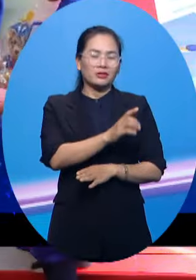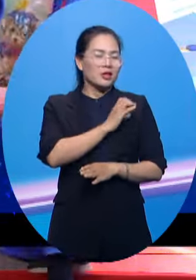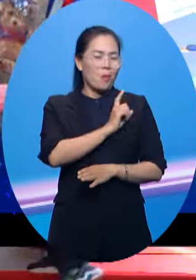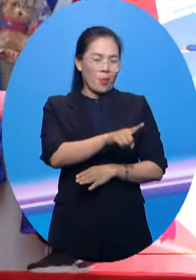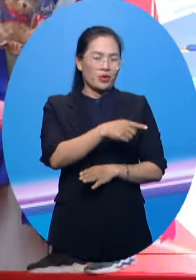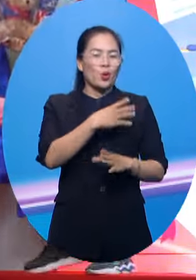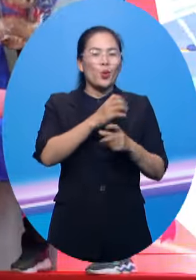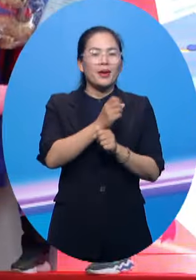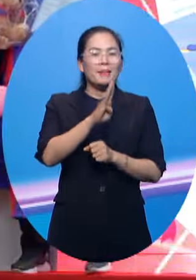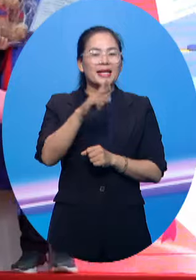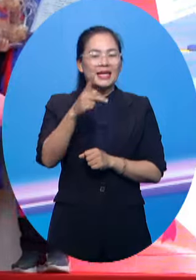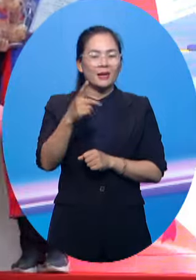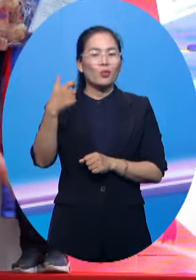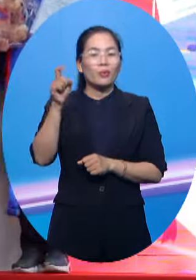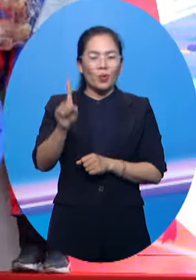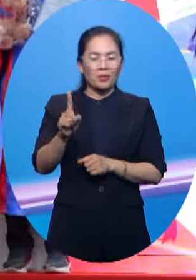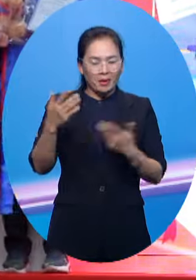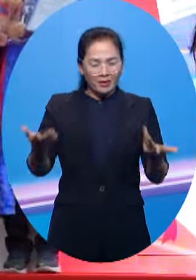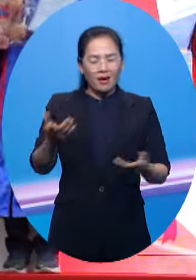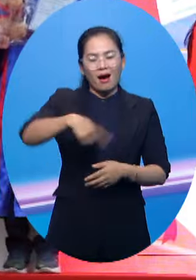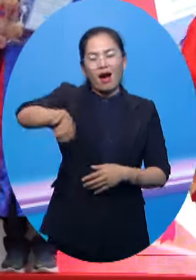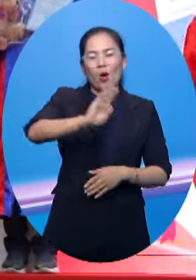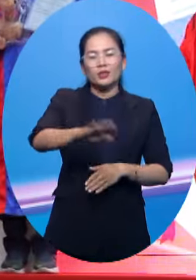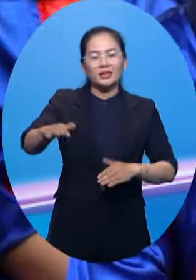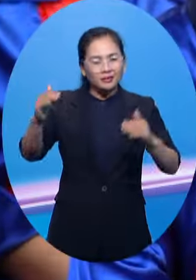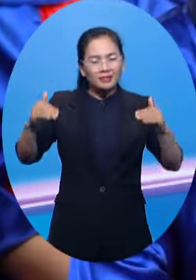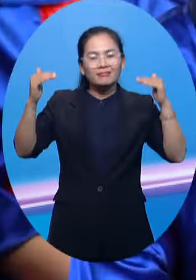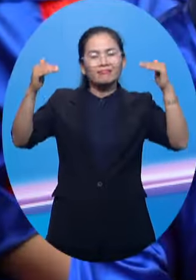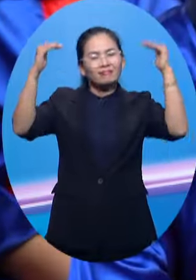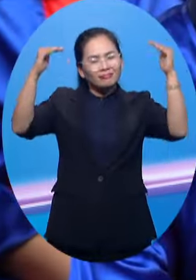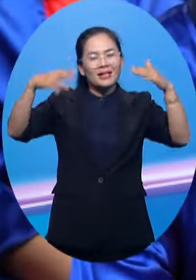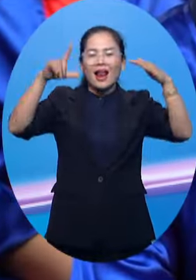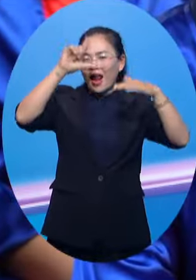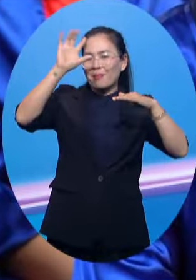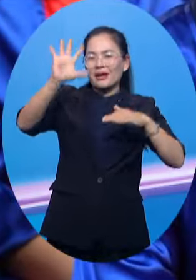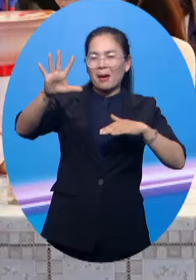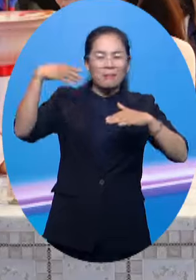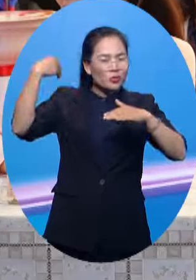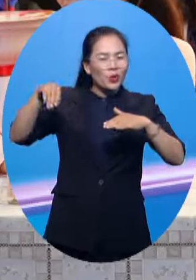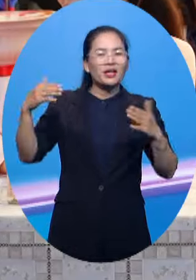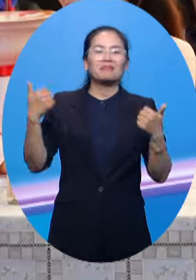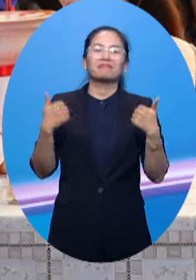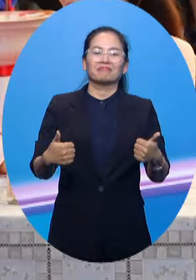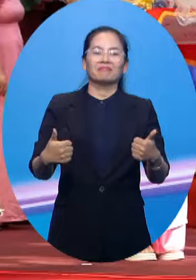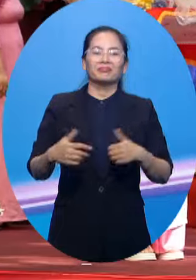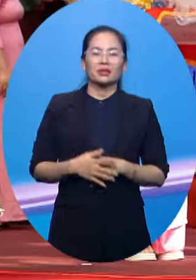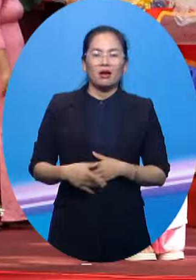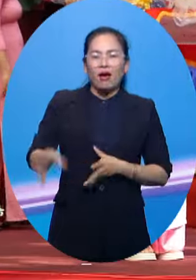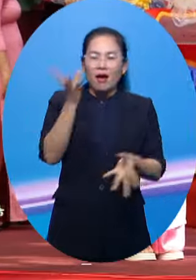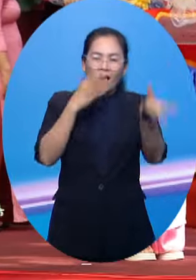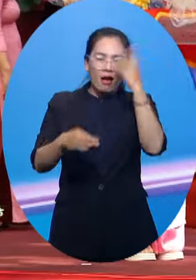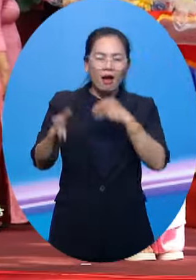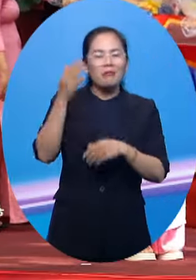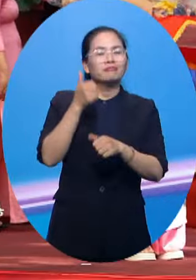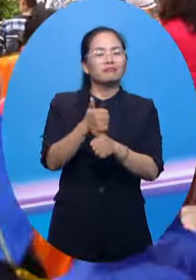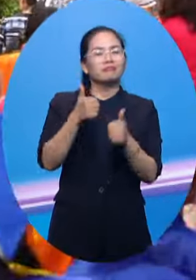ngày càng lớn khôn, trưởng thành từng ngày. Từ những trải nghiệm đầu tiên tại ngôi trường tiểu học Nguyễn Bỉnh Khiêm, các em học sinh đã học được nhiều điều quý giá